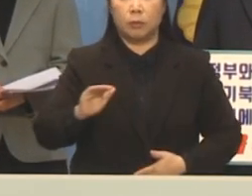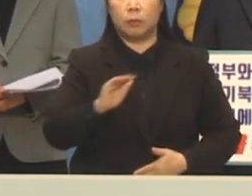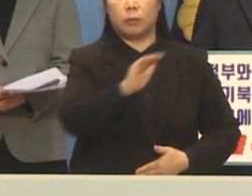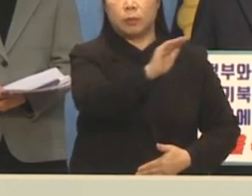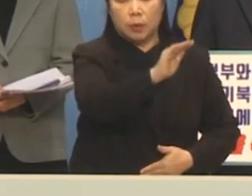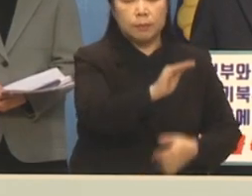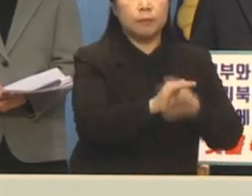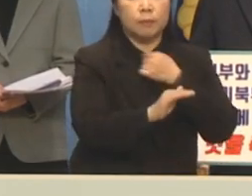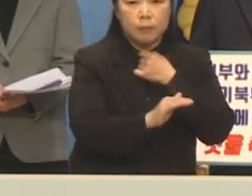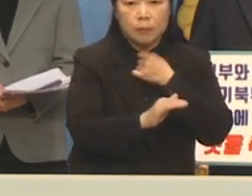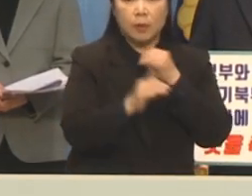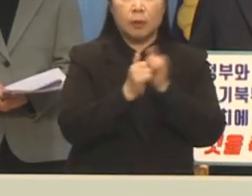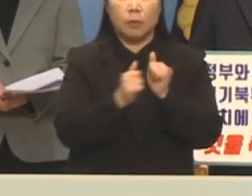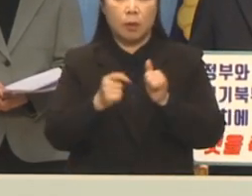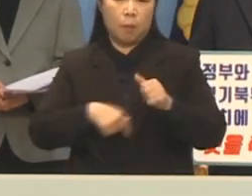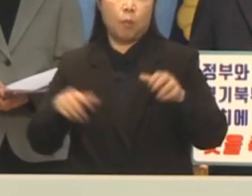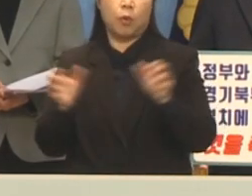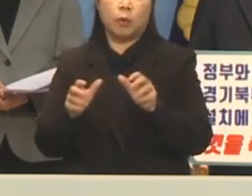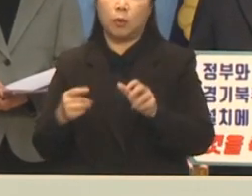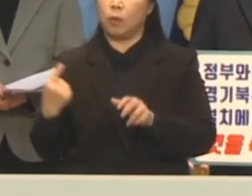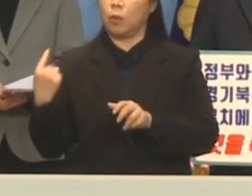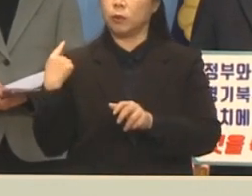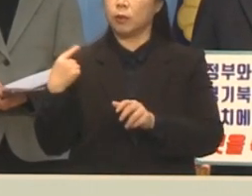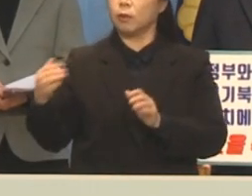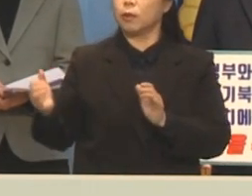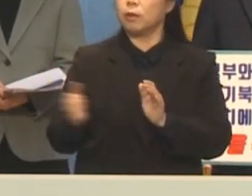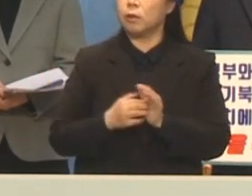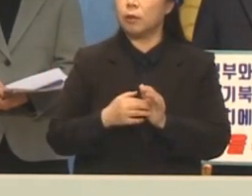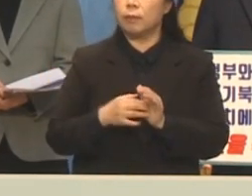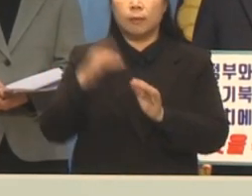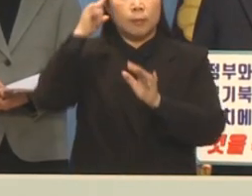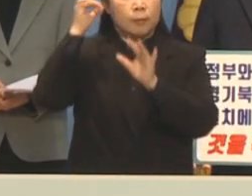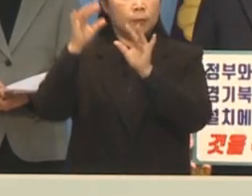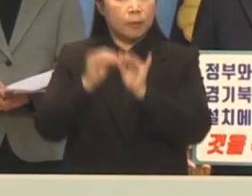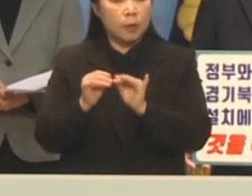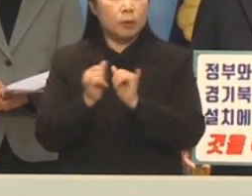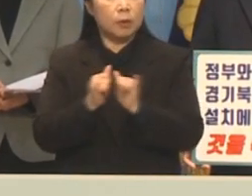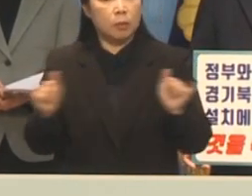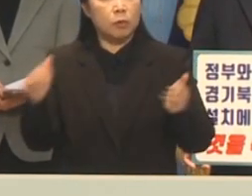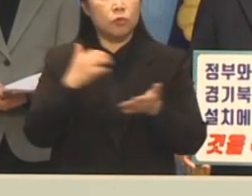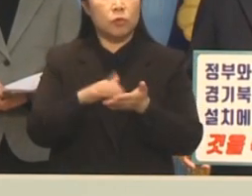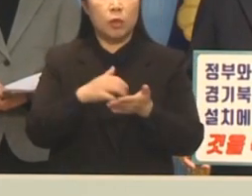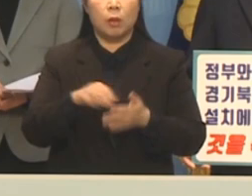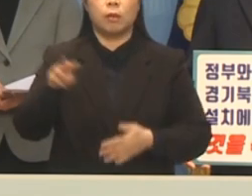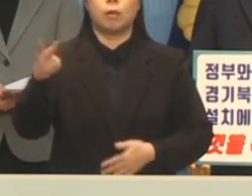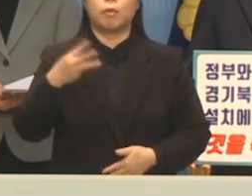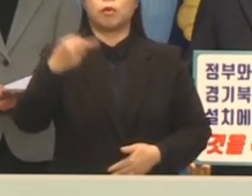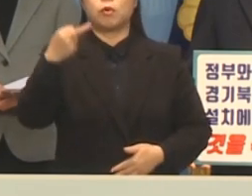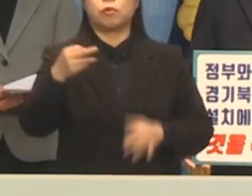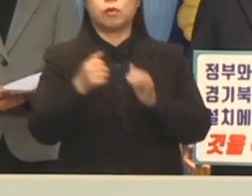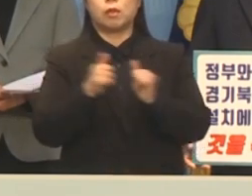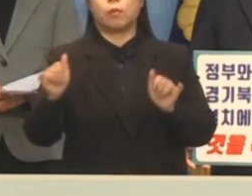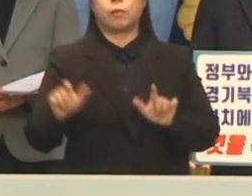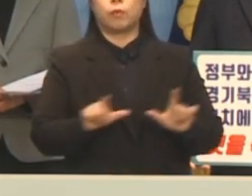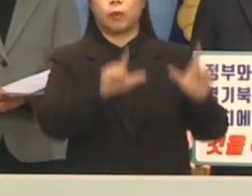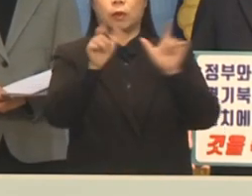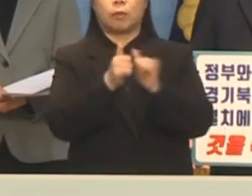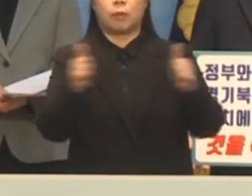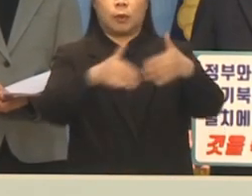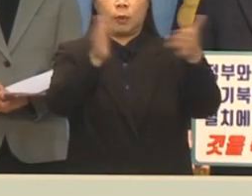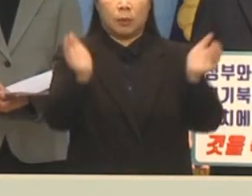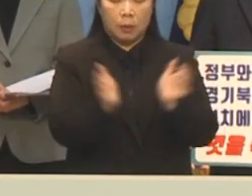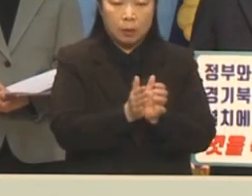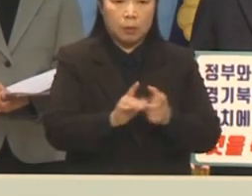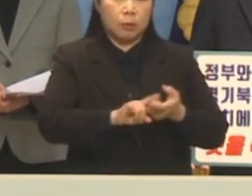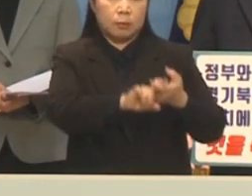한 사람들이 모여서 어제까지 이 뜻을 같이 하는 분들이 312명이 시민사회